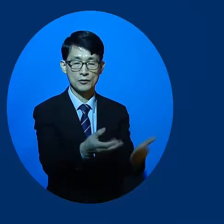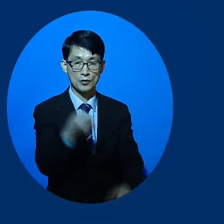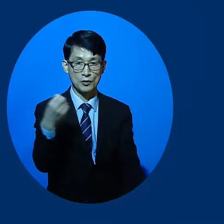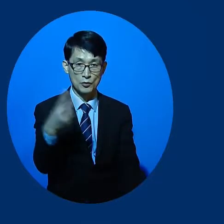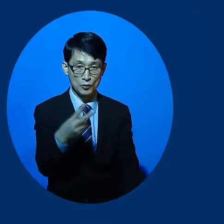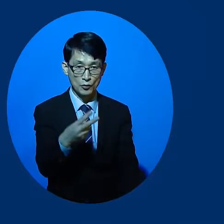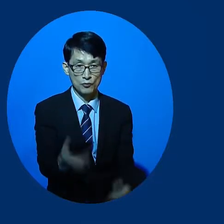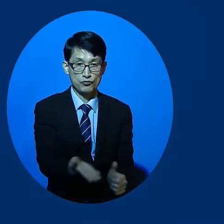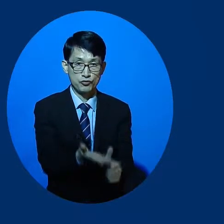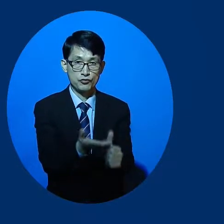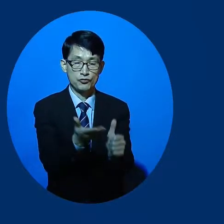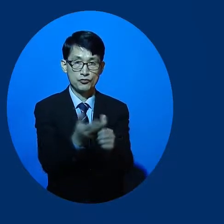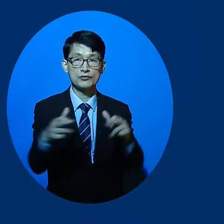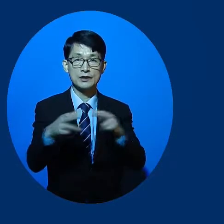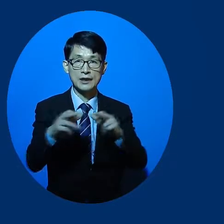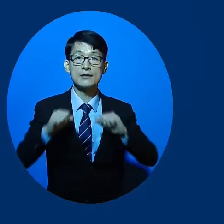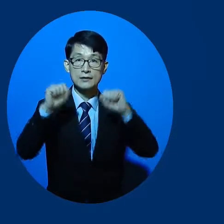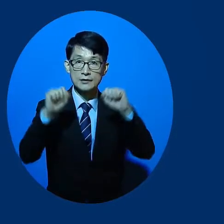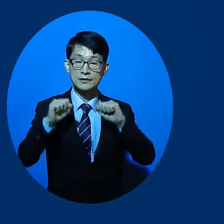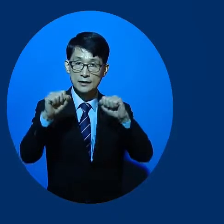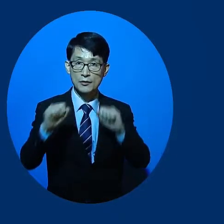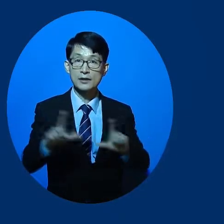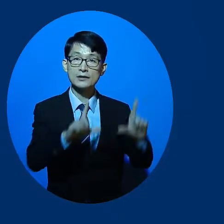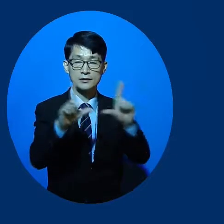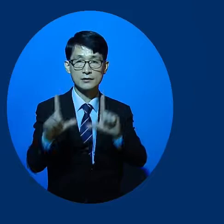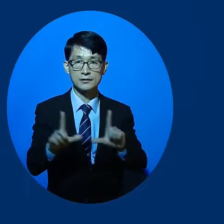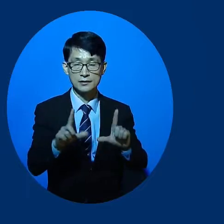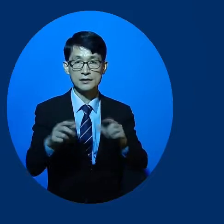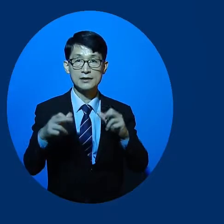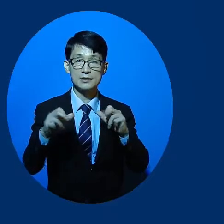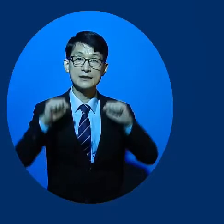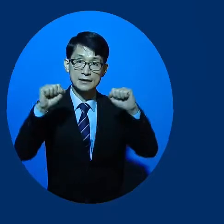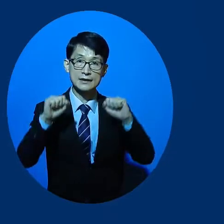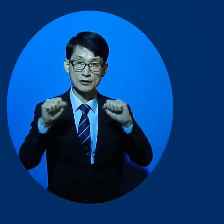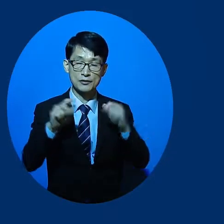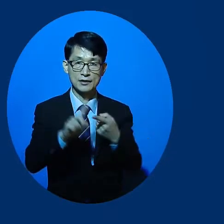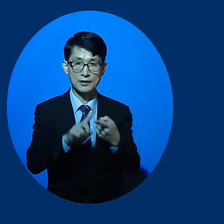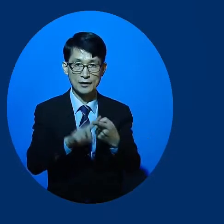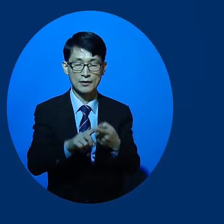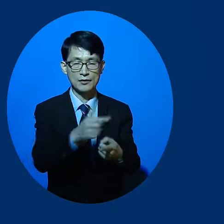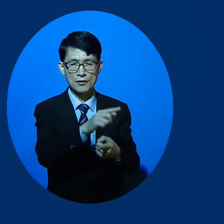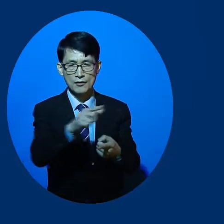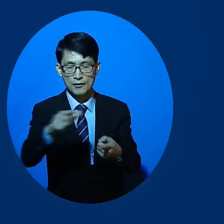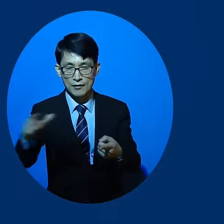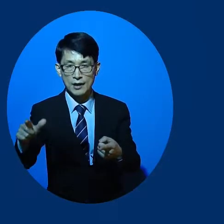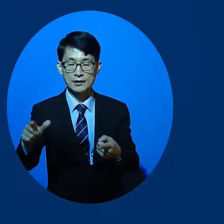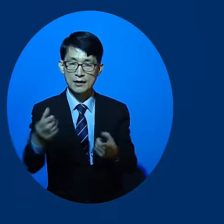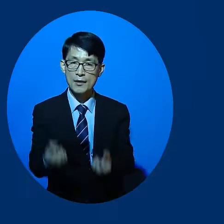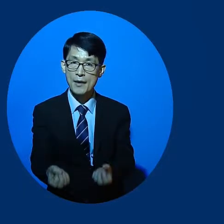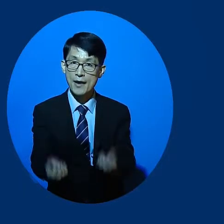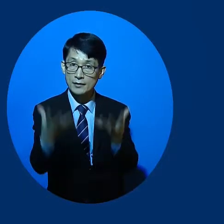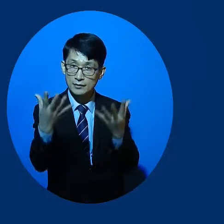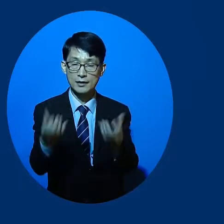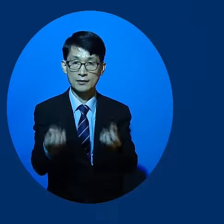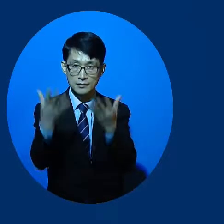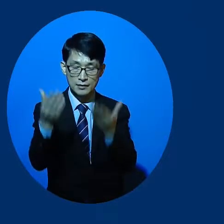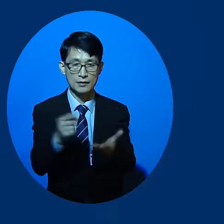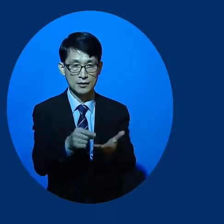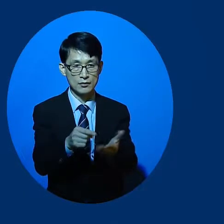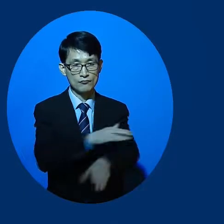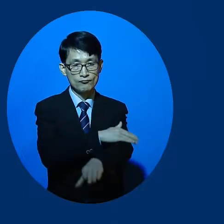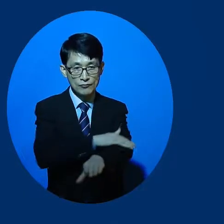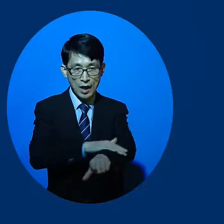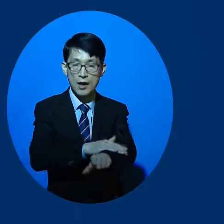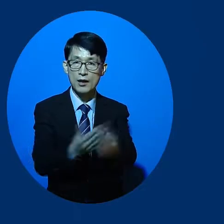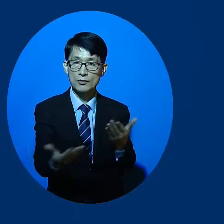생활체육을 확대하는 차원에서 동호인 생활체육대회 등 다양한 이벤트를 통해 동호회 간 교류가 활성화될